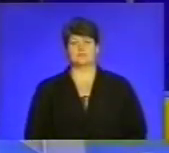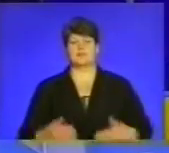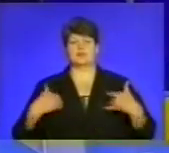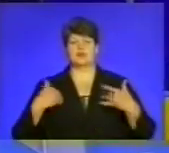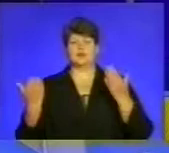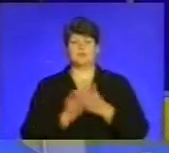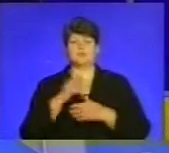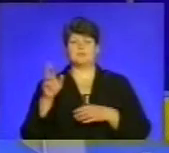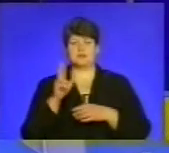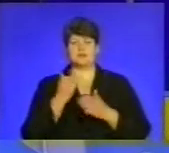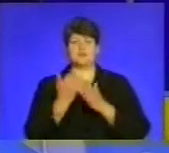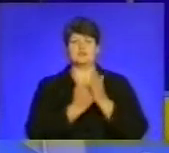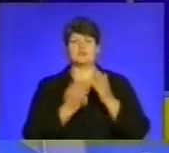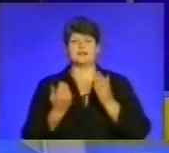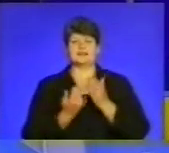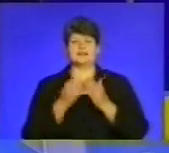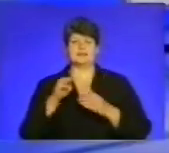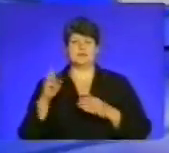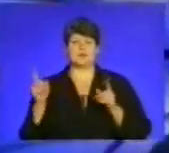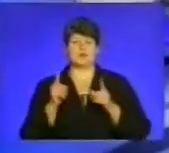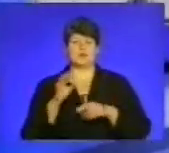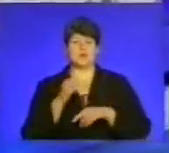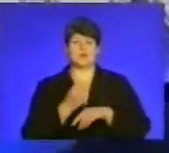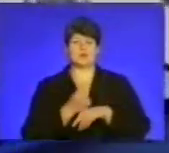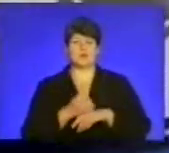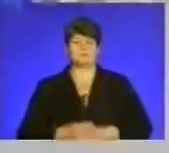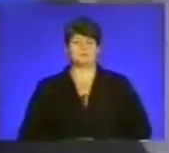Вітаю, новини п'ятниці у вістях ТТБ. Коротко про головне.